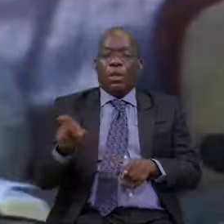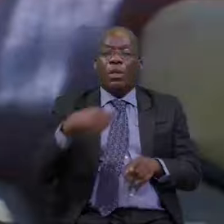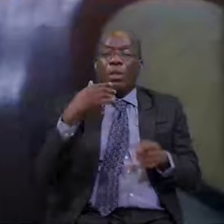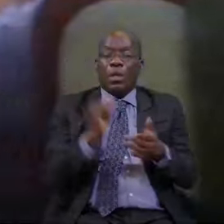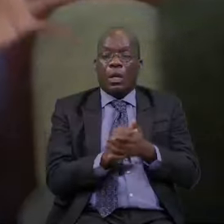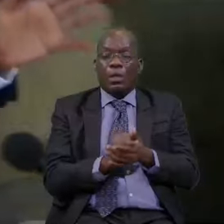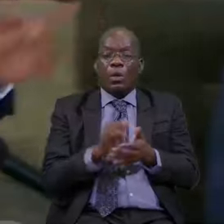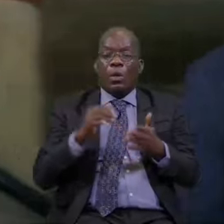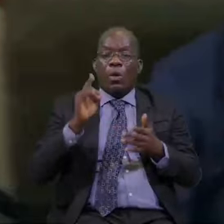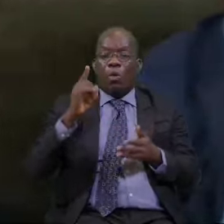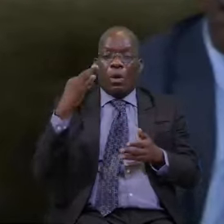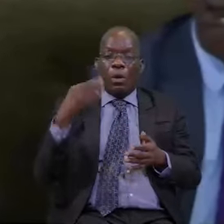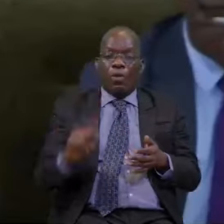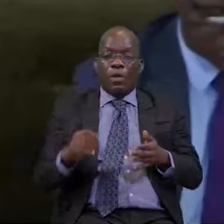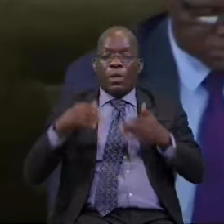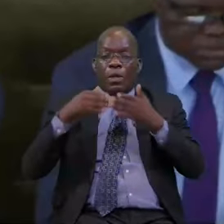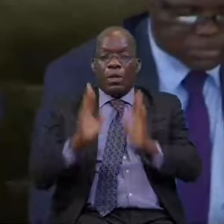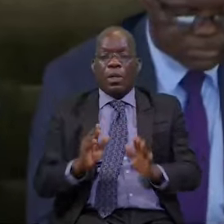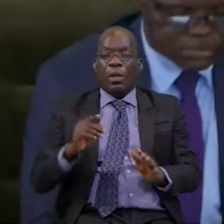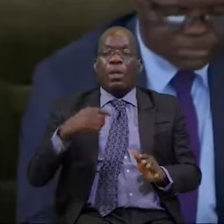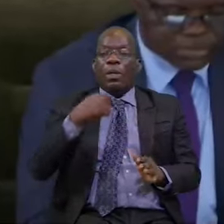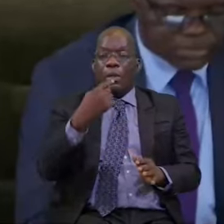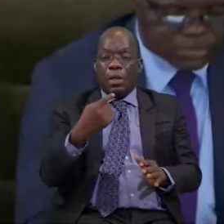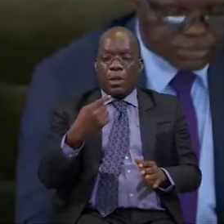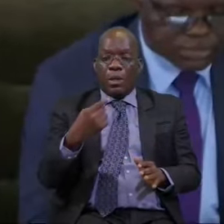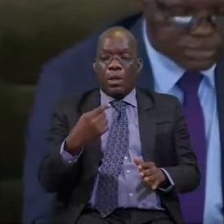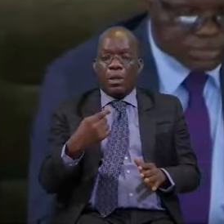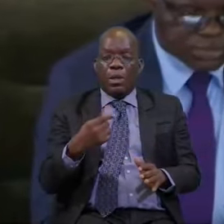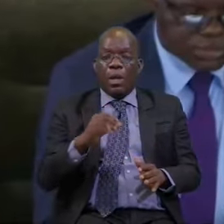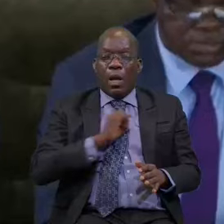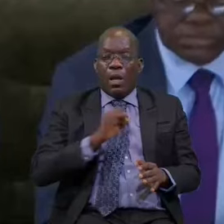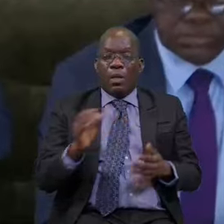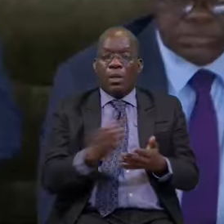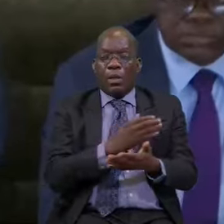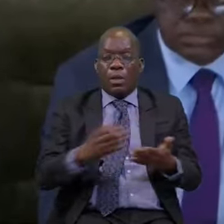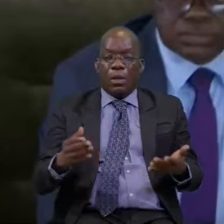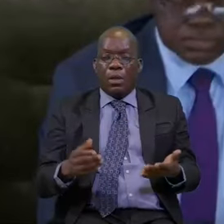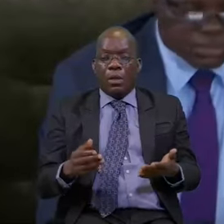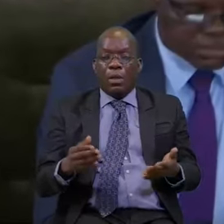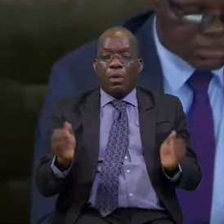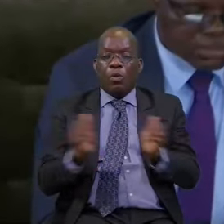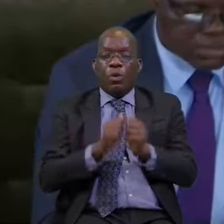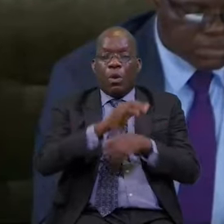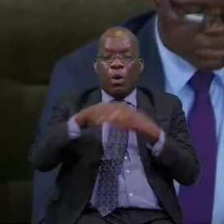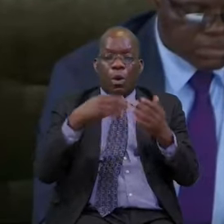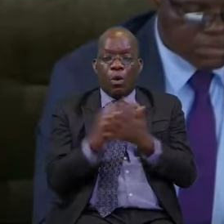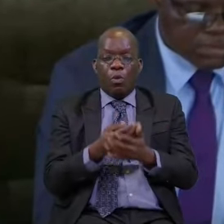l'un des dirigeants de l'autre côté a chanté et j'ai écouté avec tous les